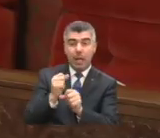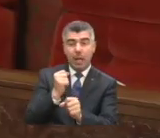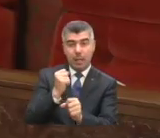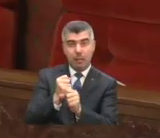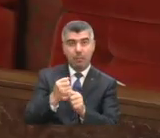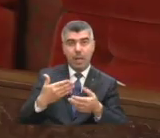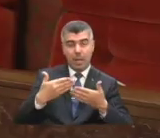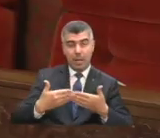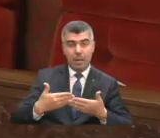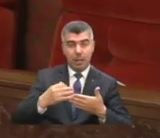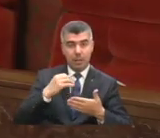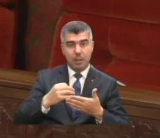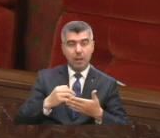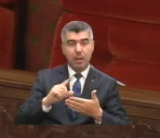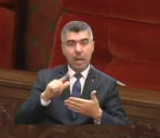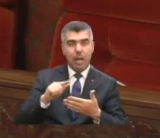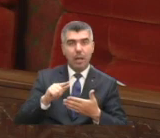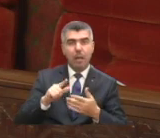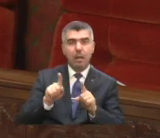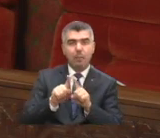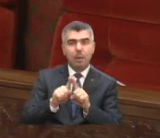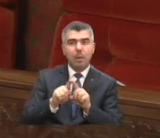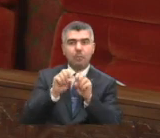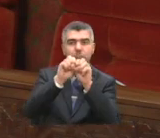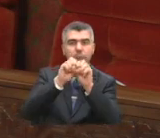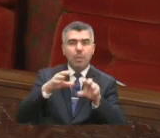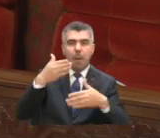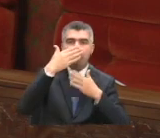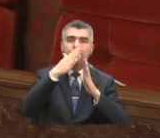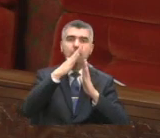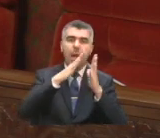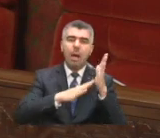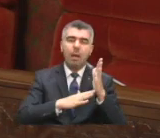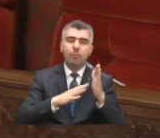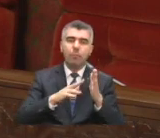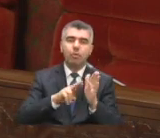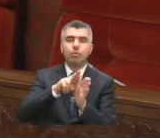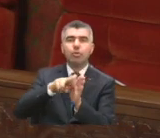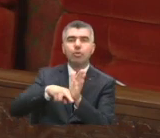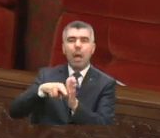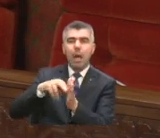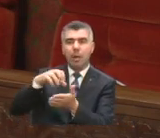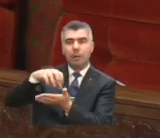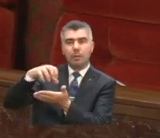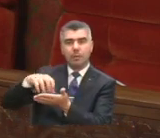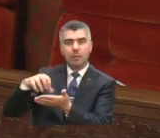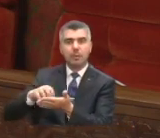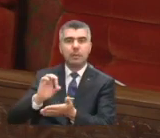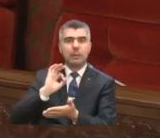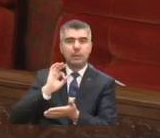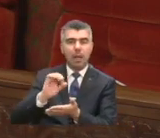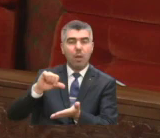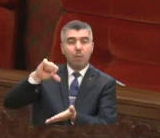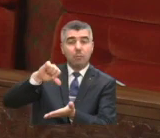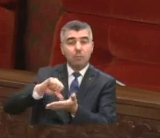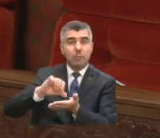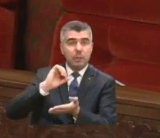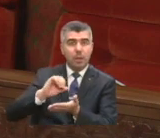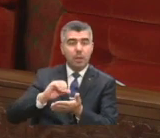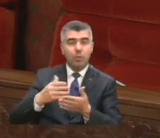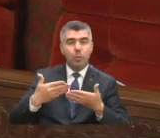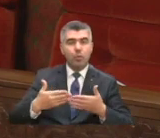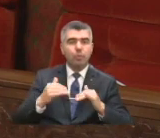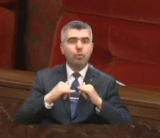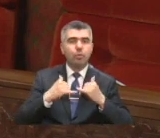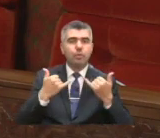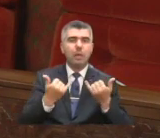كاينة غادي تولي كترصد على المستوى الترابي. كل جهة هي جهة غادي تكلف، وحنا في إطار ديال لا تمركز اليوم يلاه كان اجتماع مع السيد